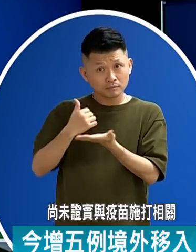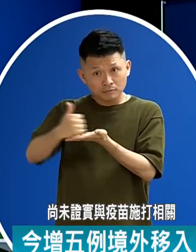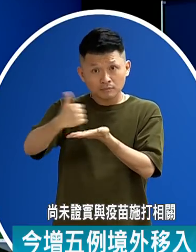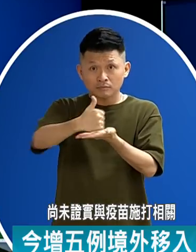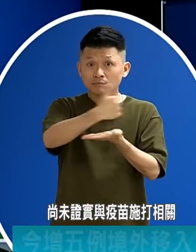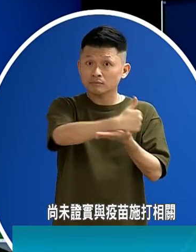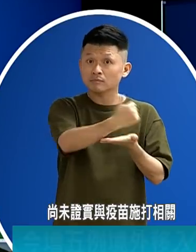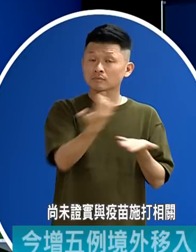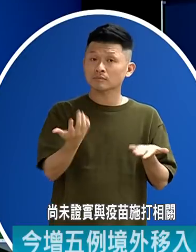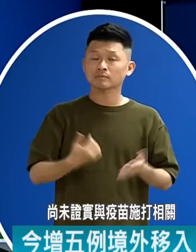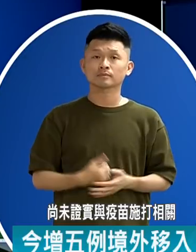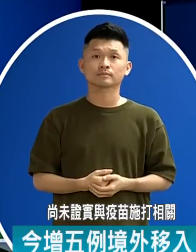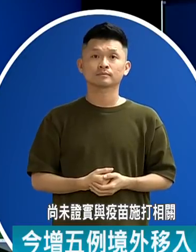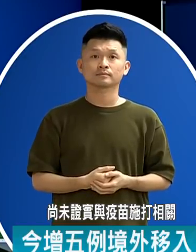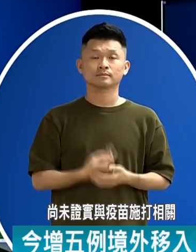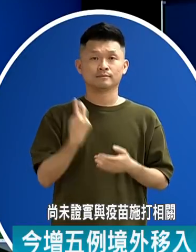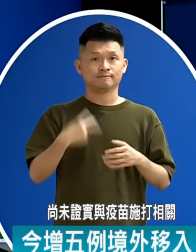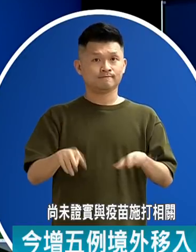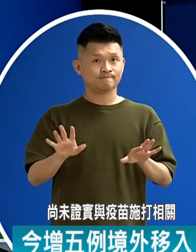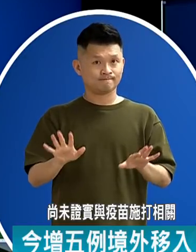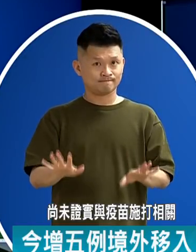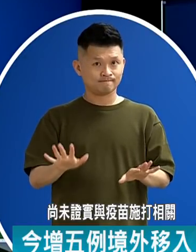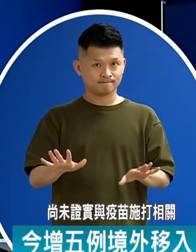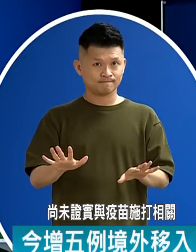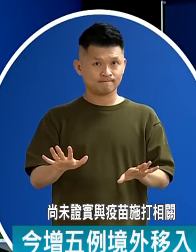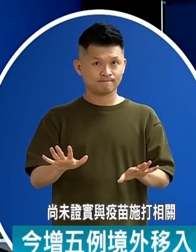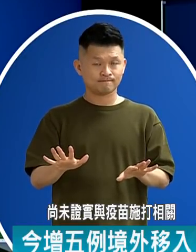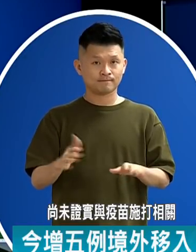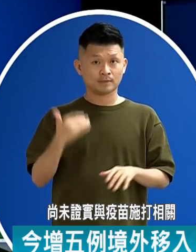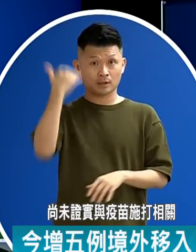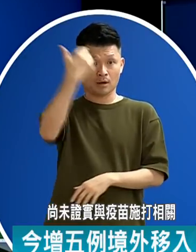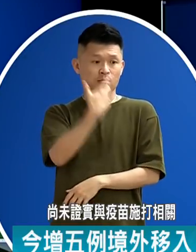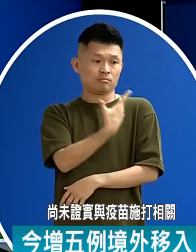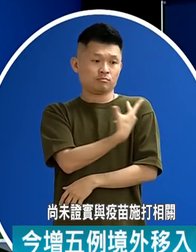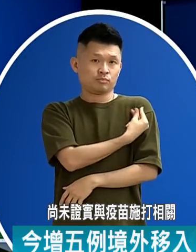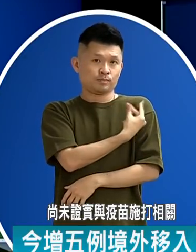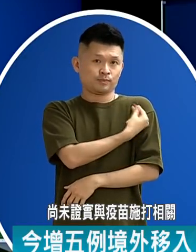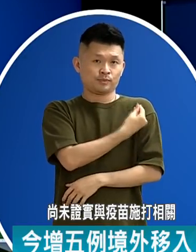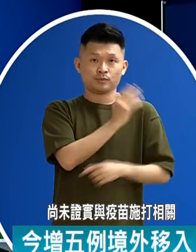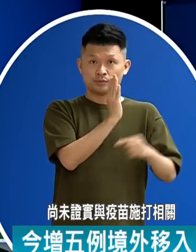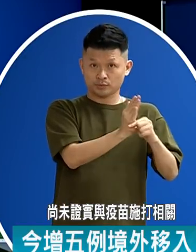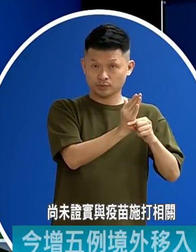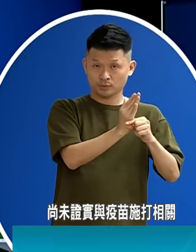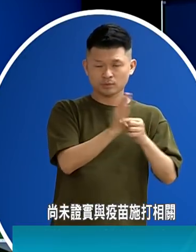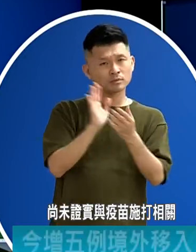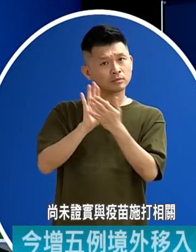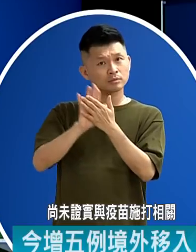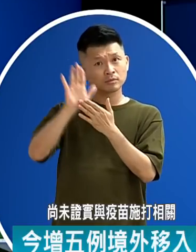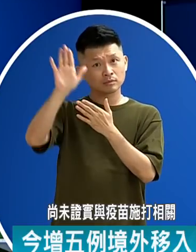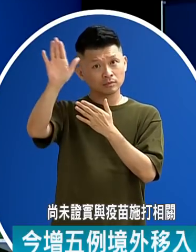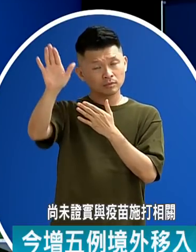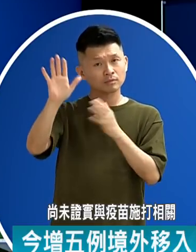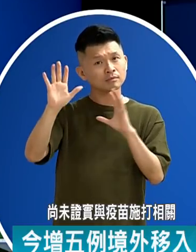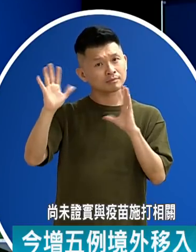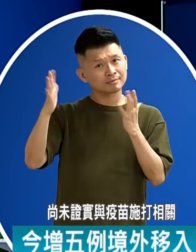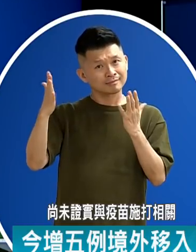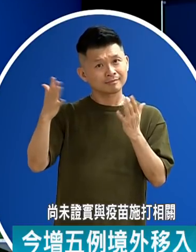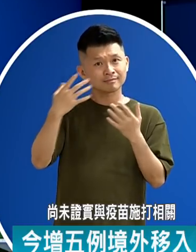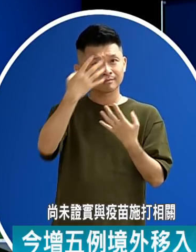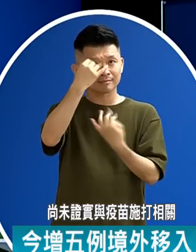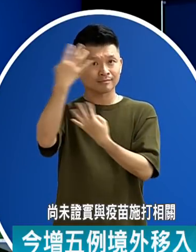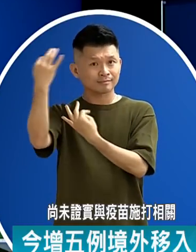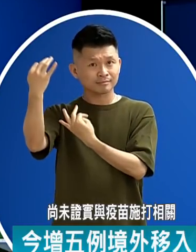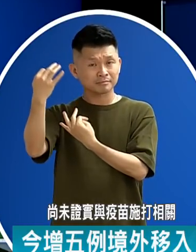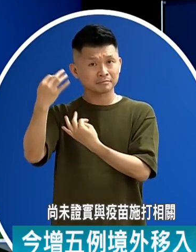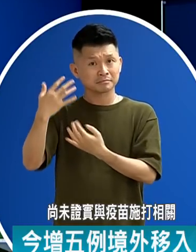各县市这样子？那因为现在还在进行高端疫苗的施打，所以未来有没有一个大概的时程可以